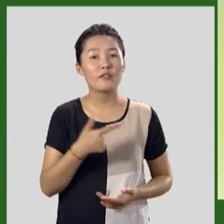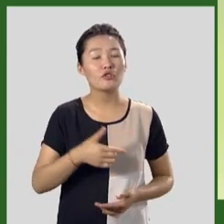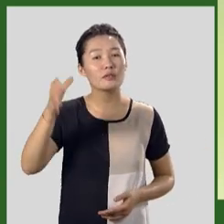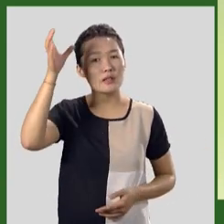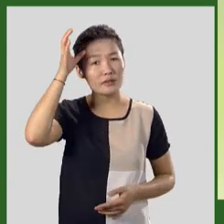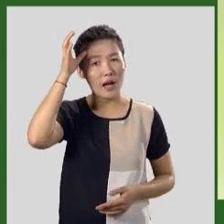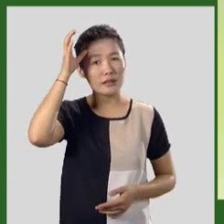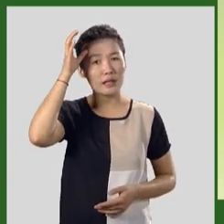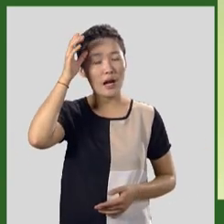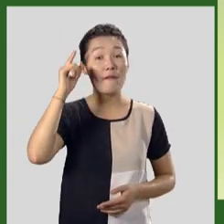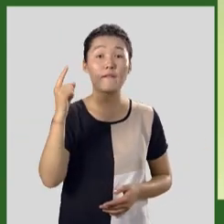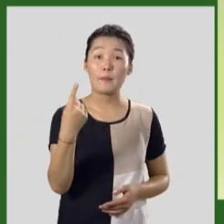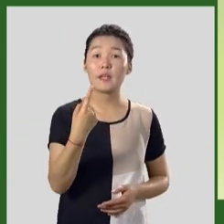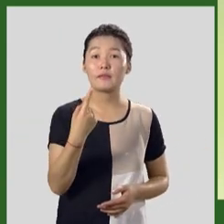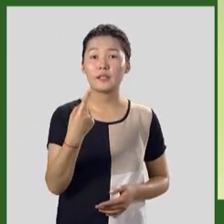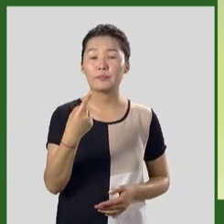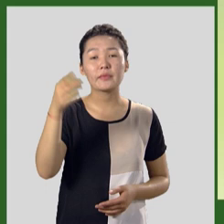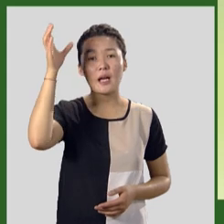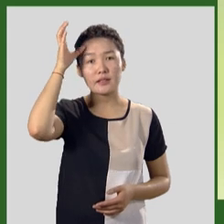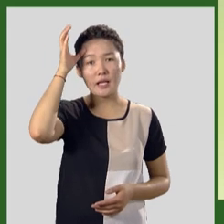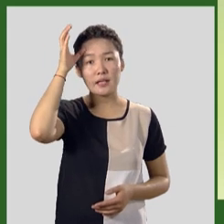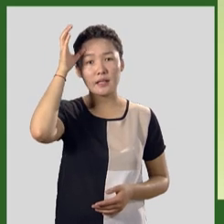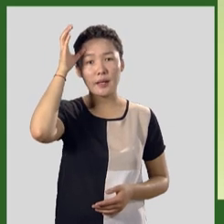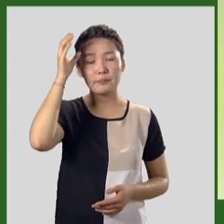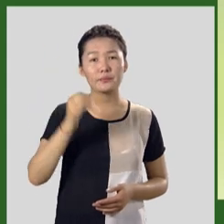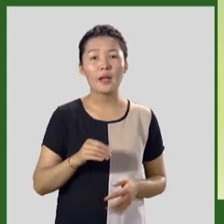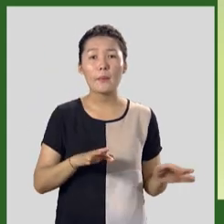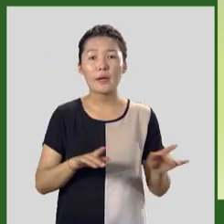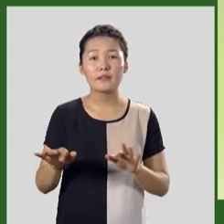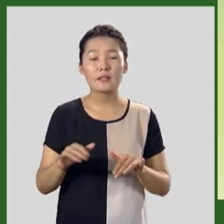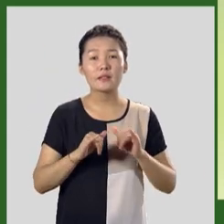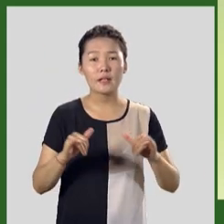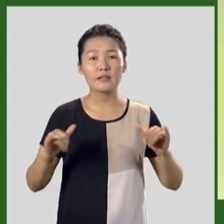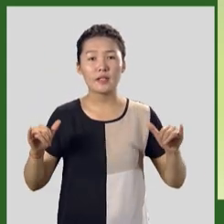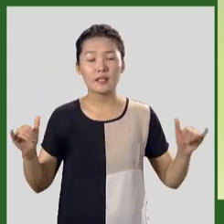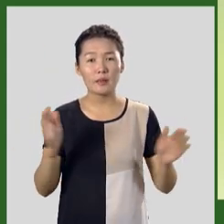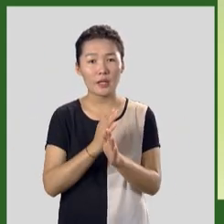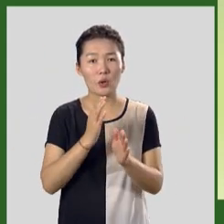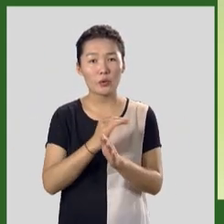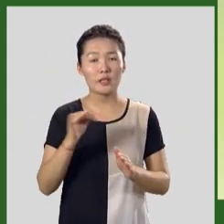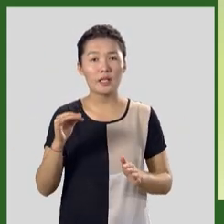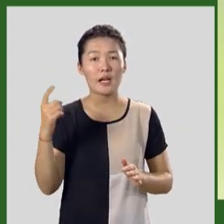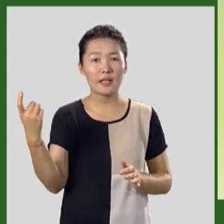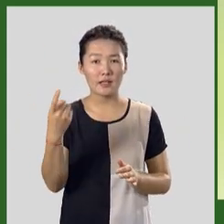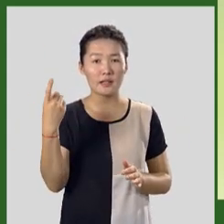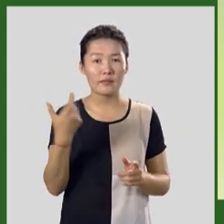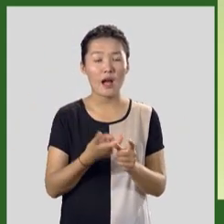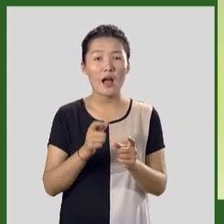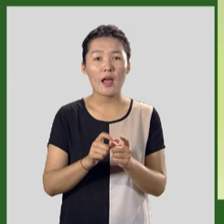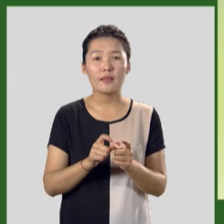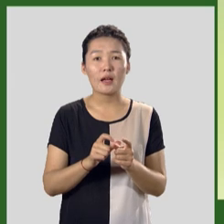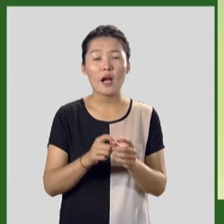знаниях. Во-первых, знание процессов развития природы и хозяйства. Это